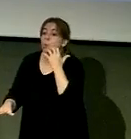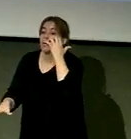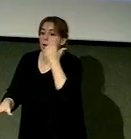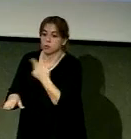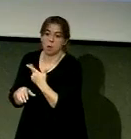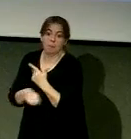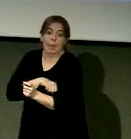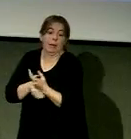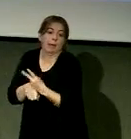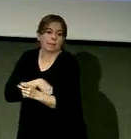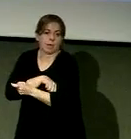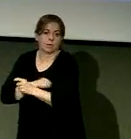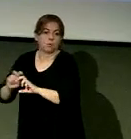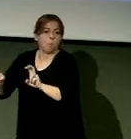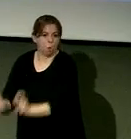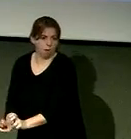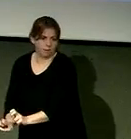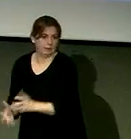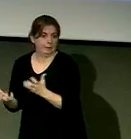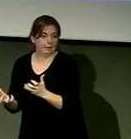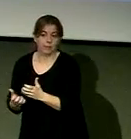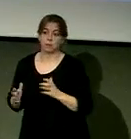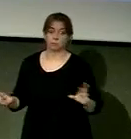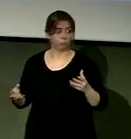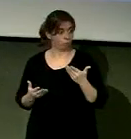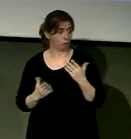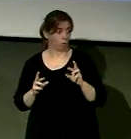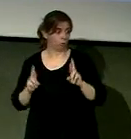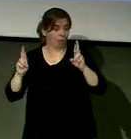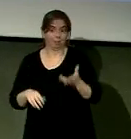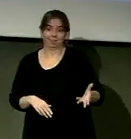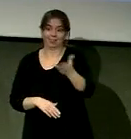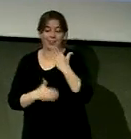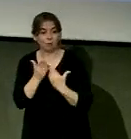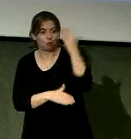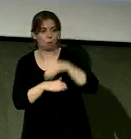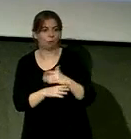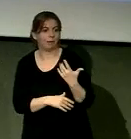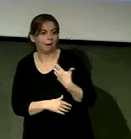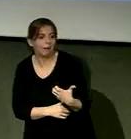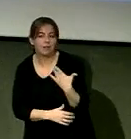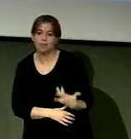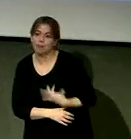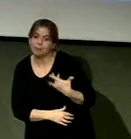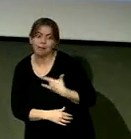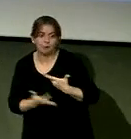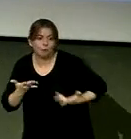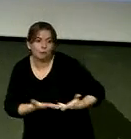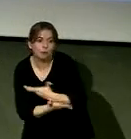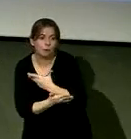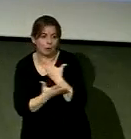travail, qui, je suis sûre, sera très riche d'échanges. Merci de votre attention.